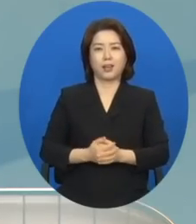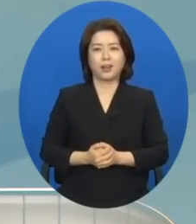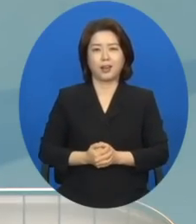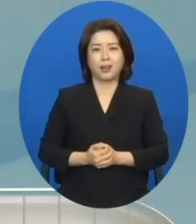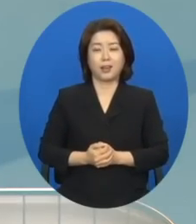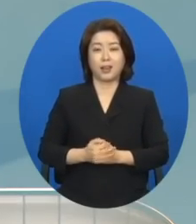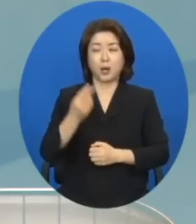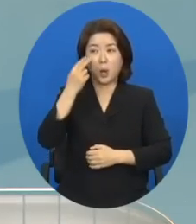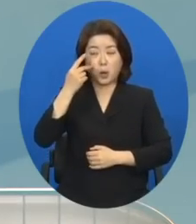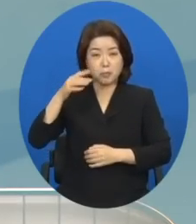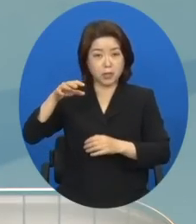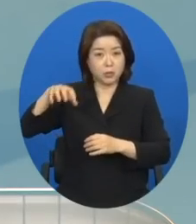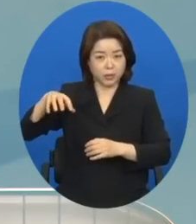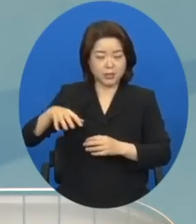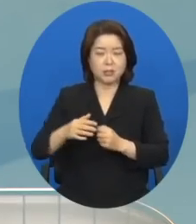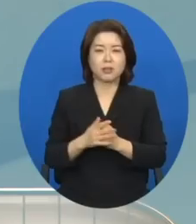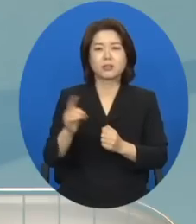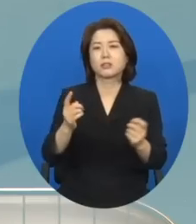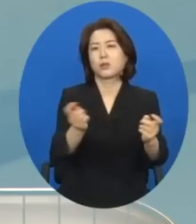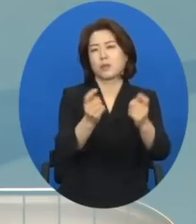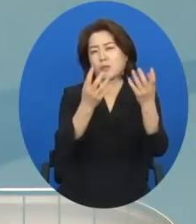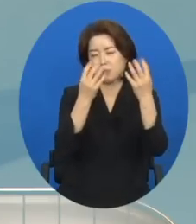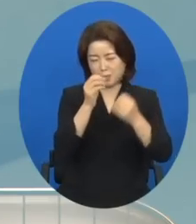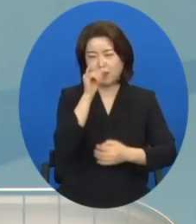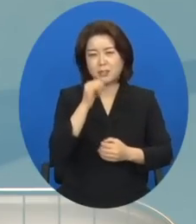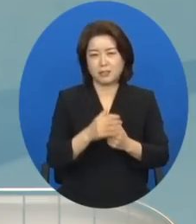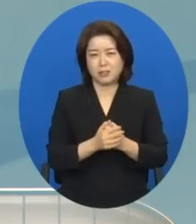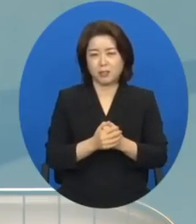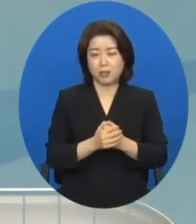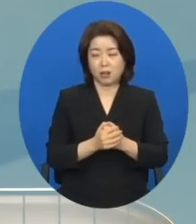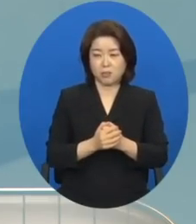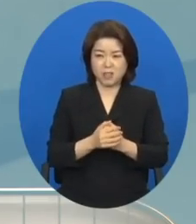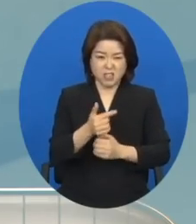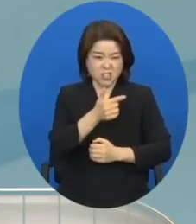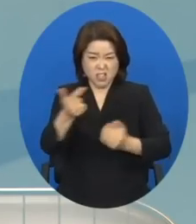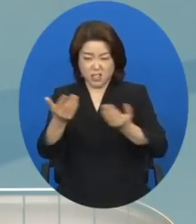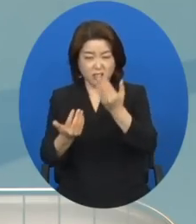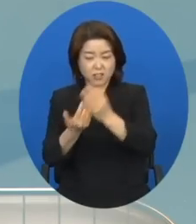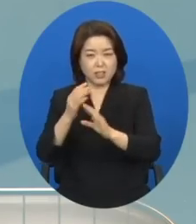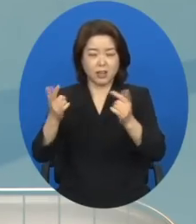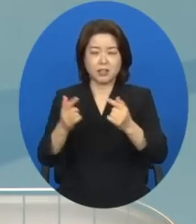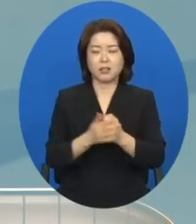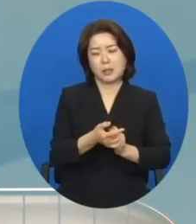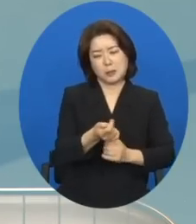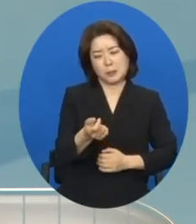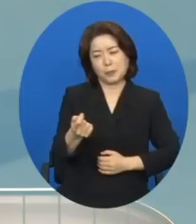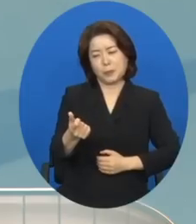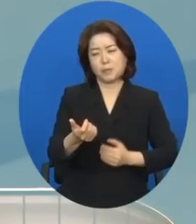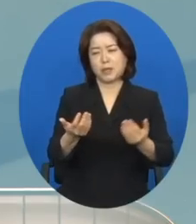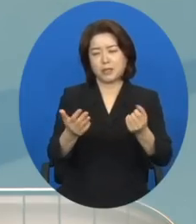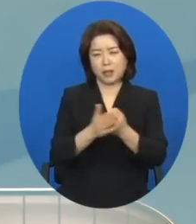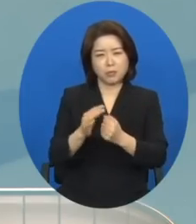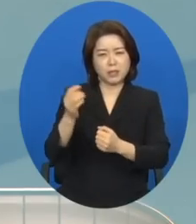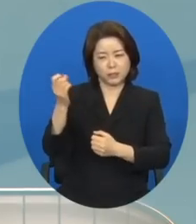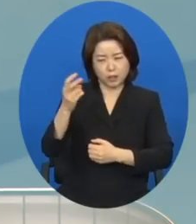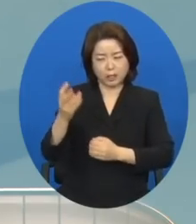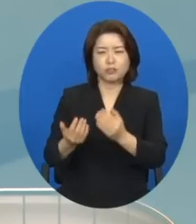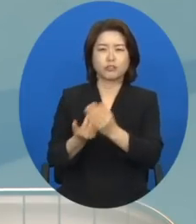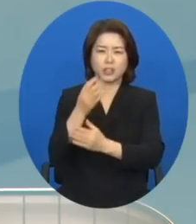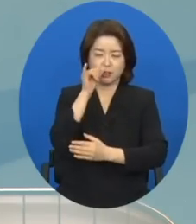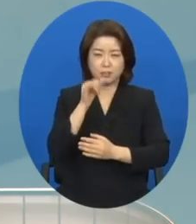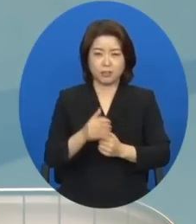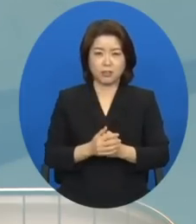이민교회에서는 그런 다툼들이 종종 있어요. 근데 대단한 일은 아닌데 자주 있는 일입니다. 목회자라서 참